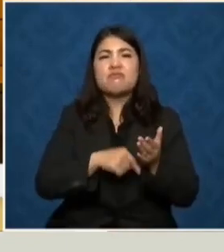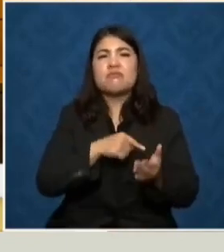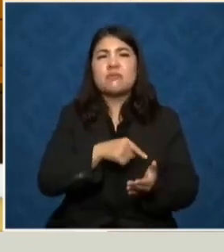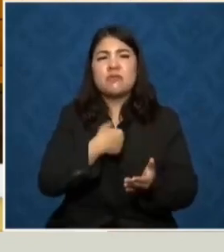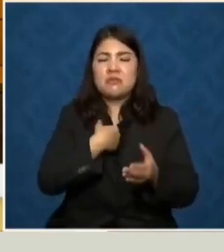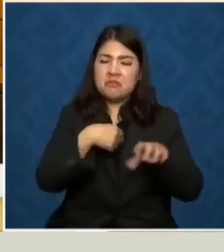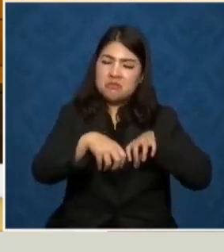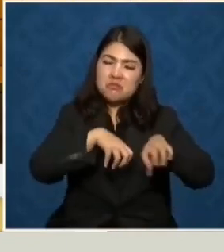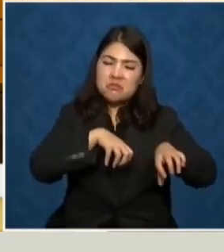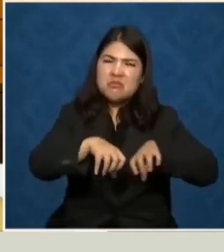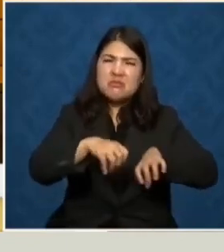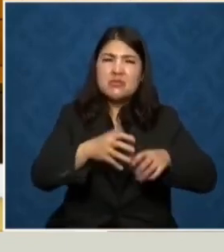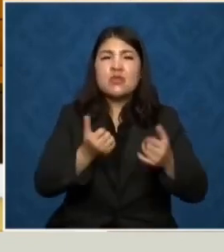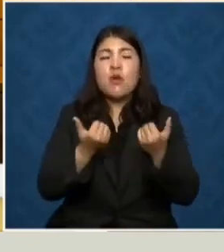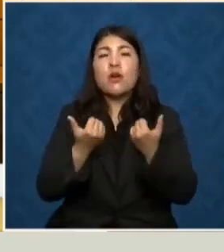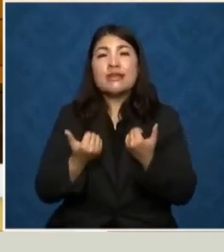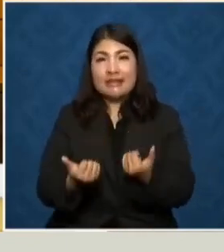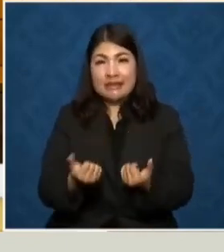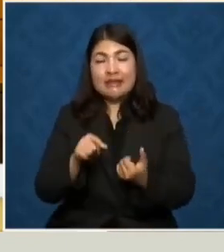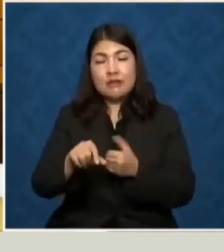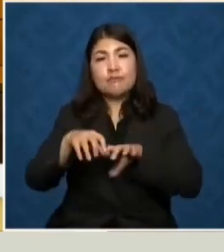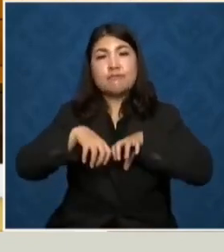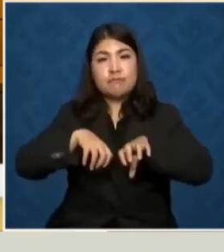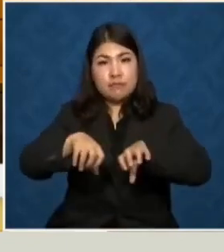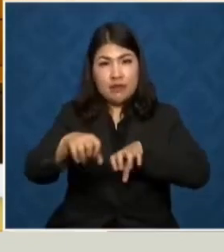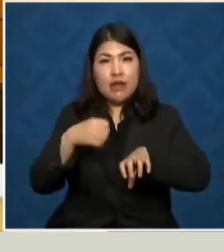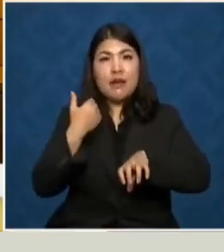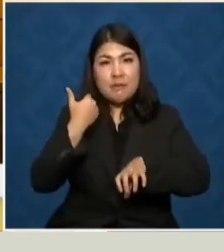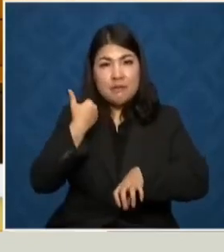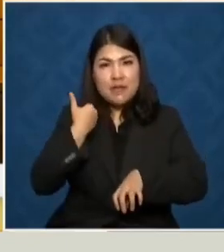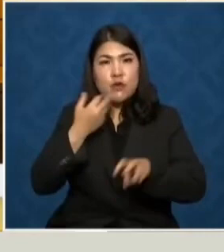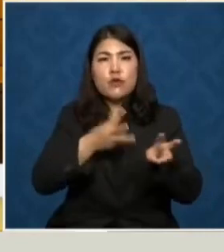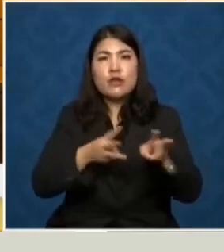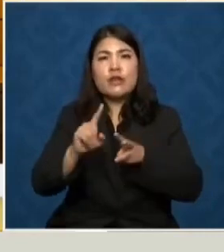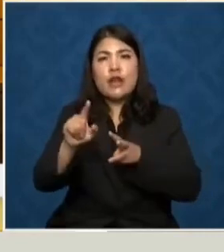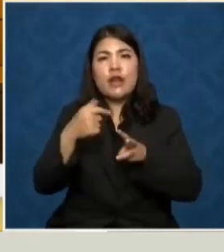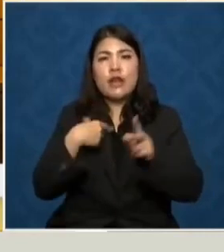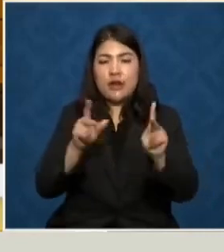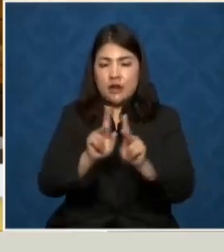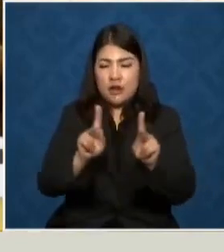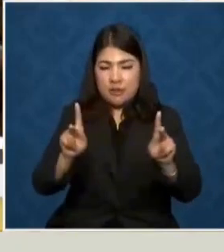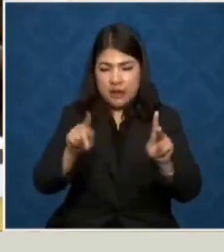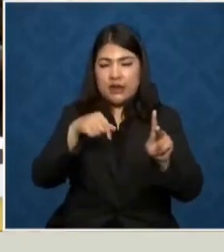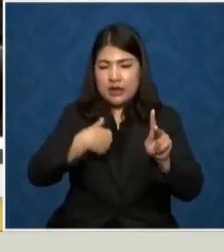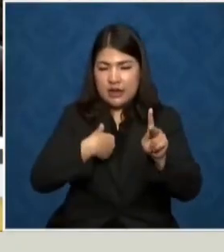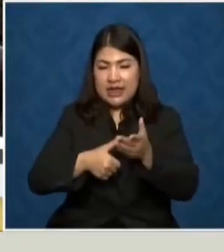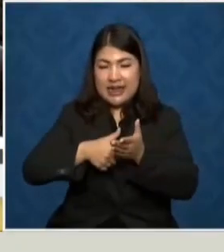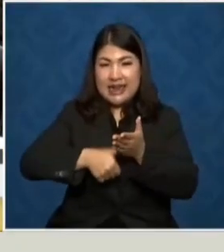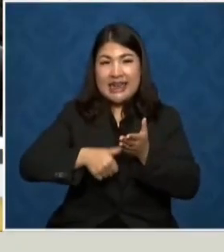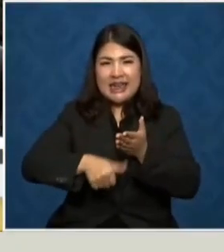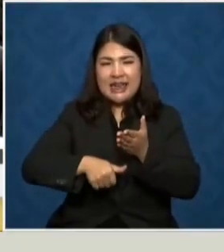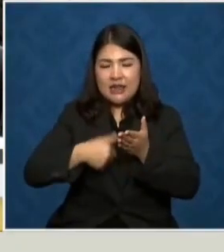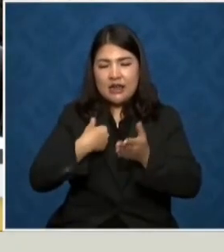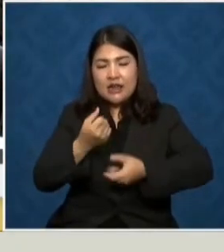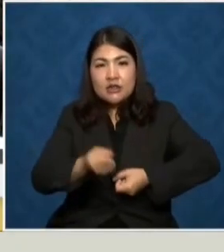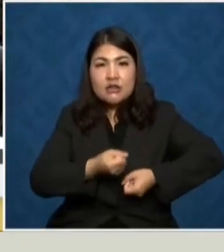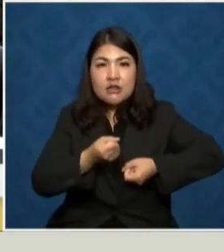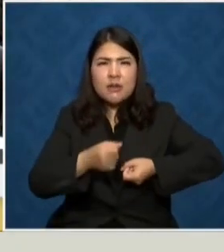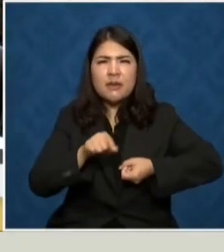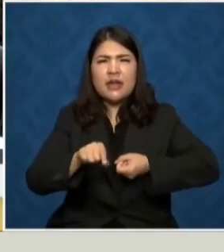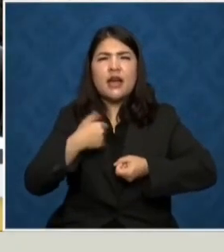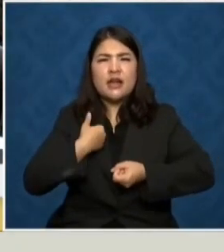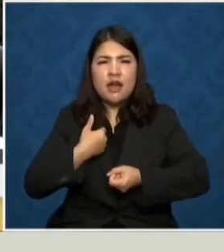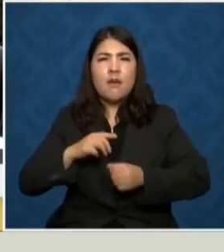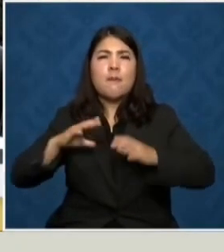บริหารจัดการเราเองเราก็มีการตั้งคณะทำงานเข้ามาดูแลเรื่องหนี้นอกระบบนะครับหนี้เกษตรกรก็มีการพักหนี้